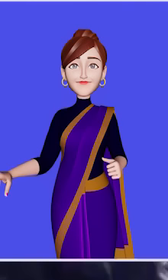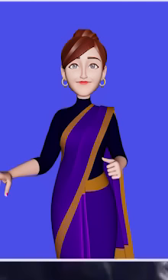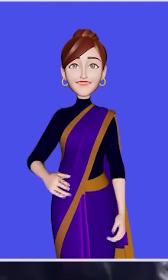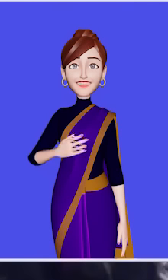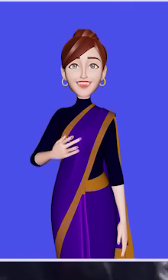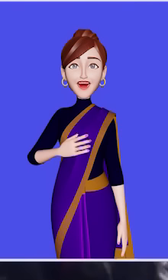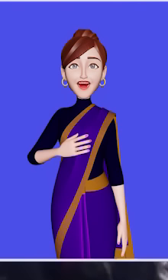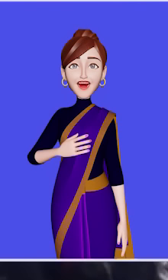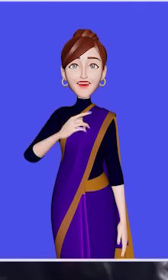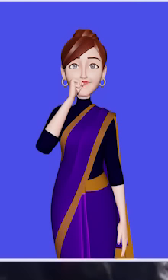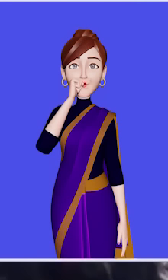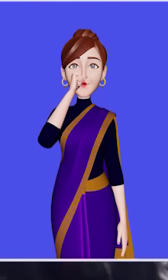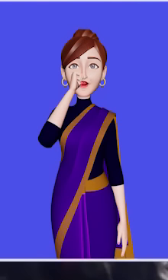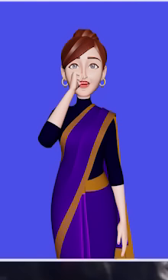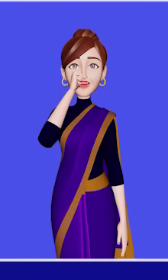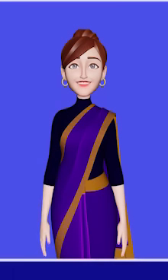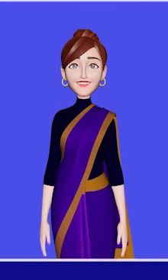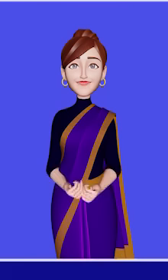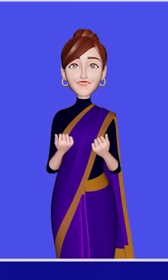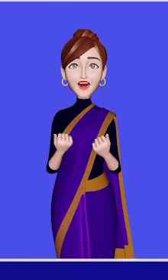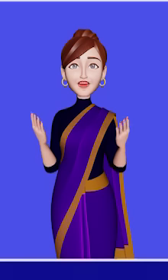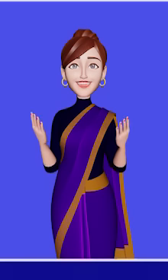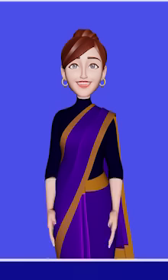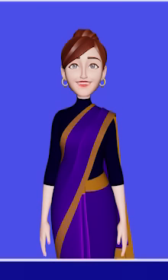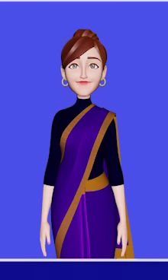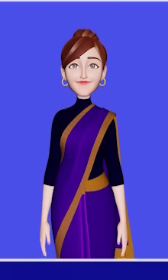इस समिट का भारत में होना